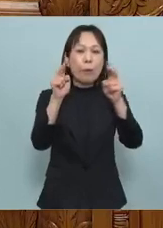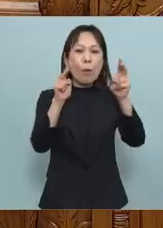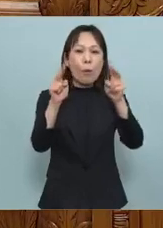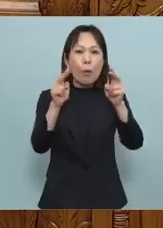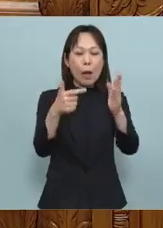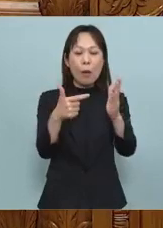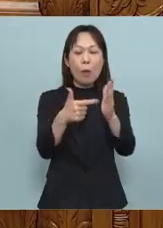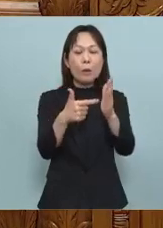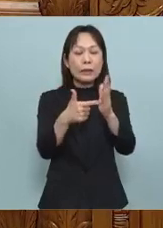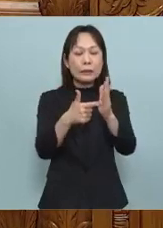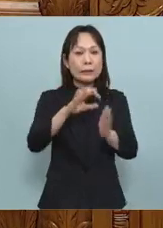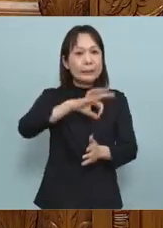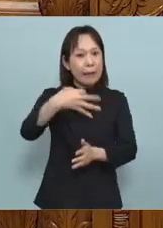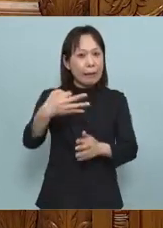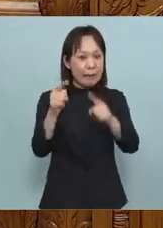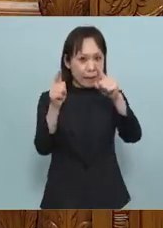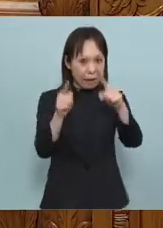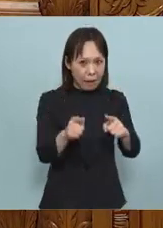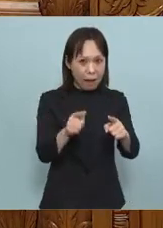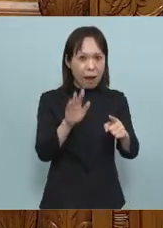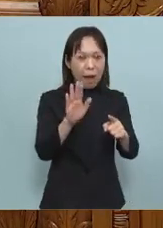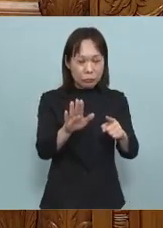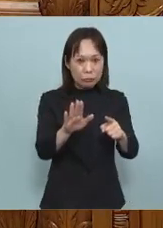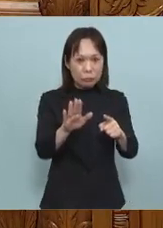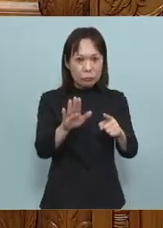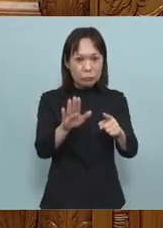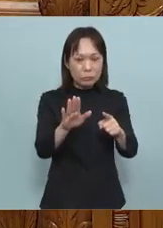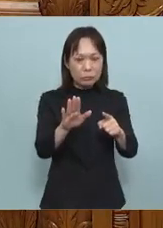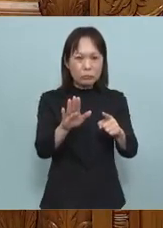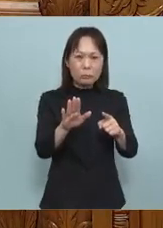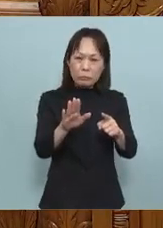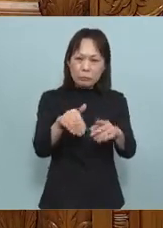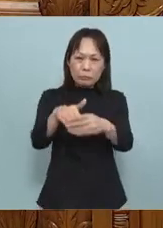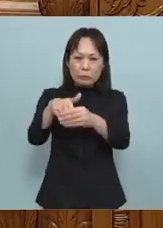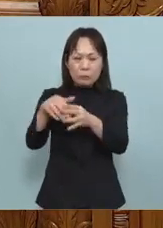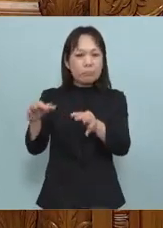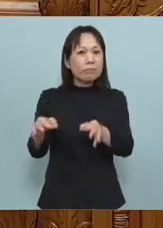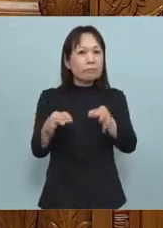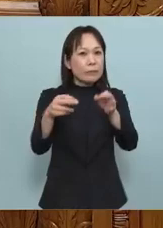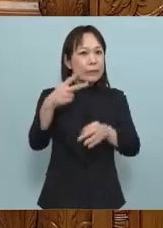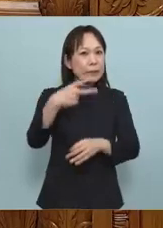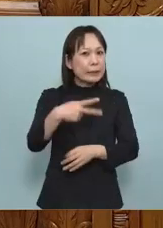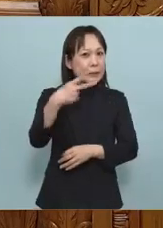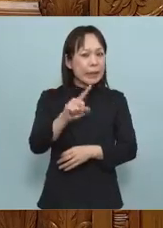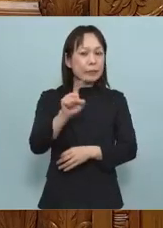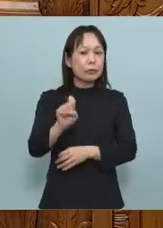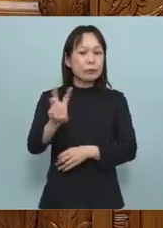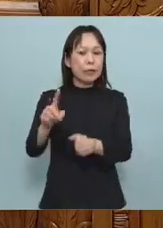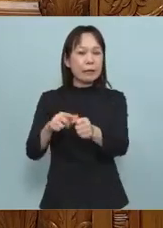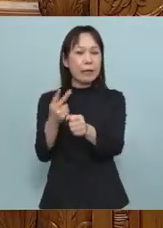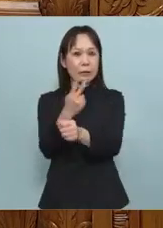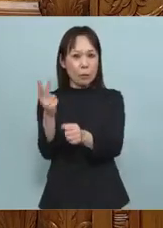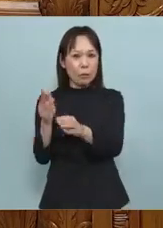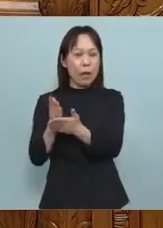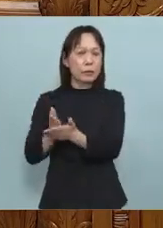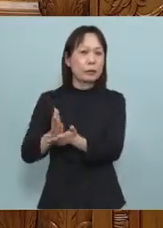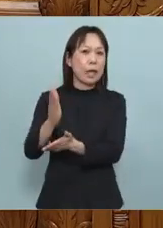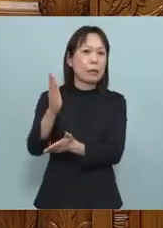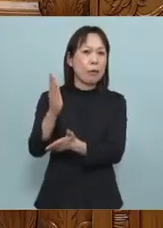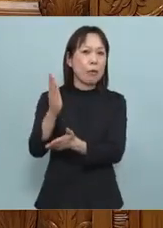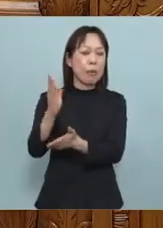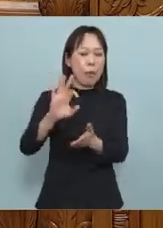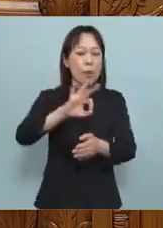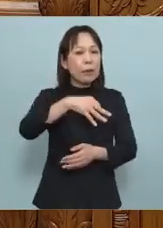税が柱となっていますが、この賃上げ減税はすでに2013年度から実施され、減税額